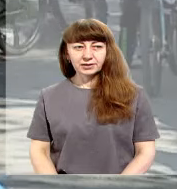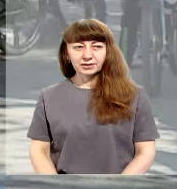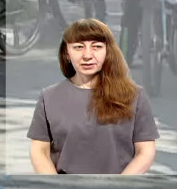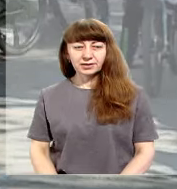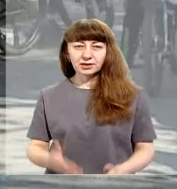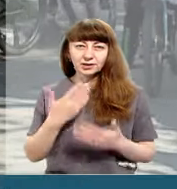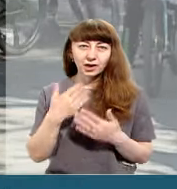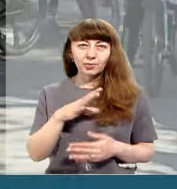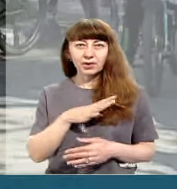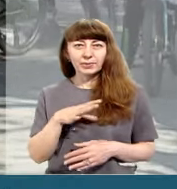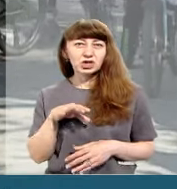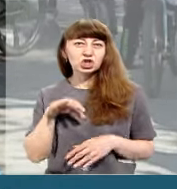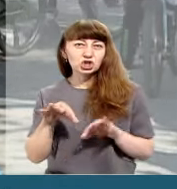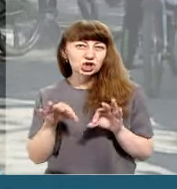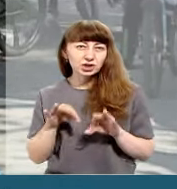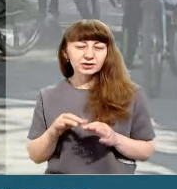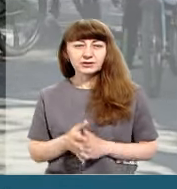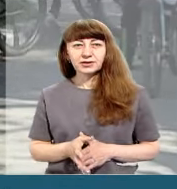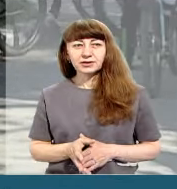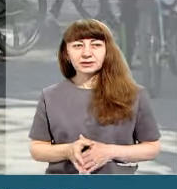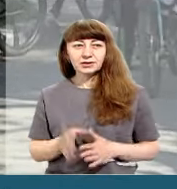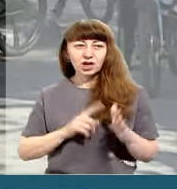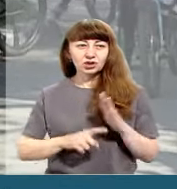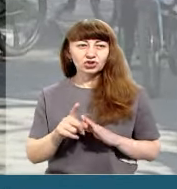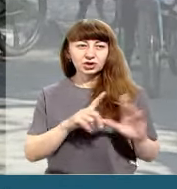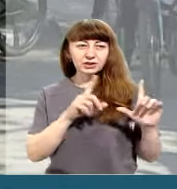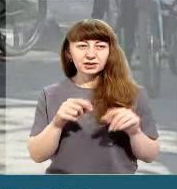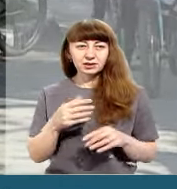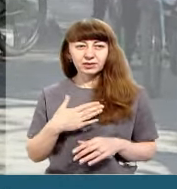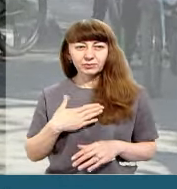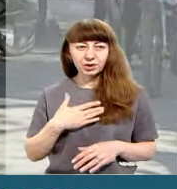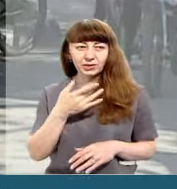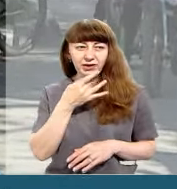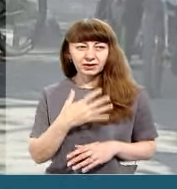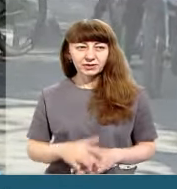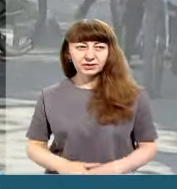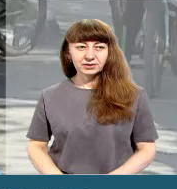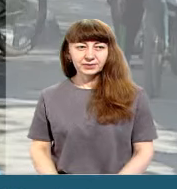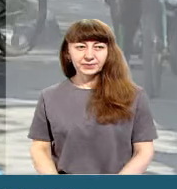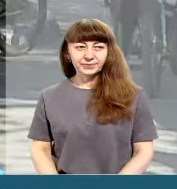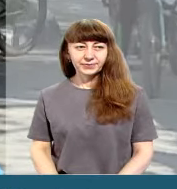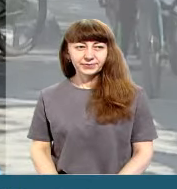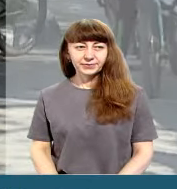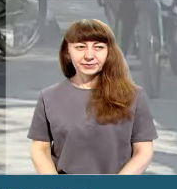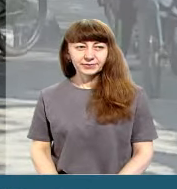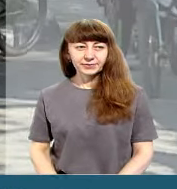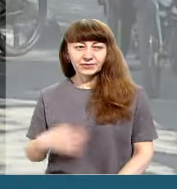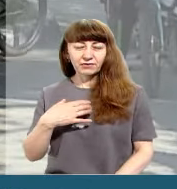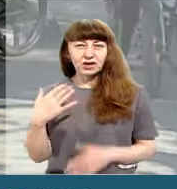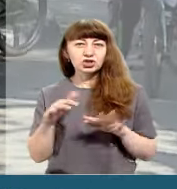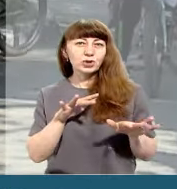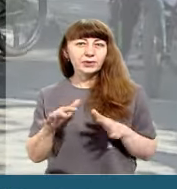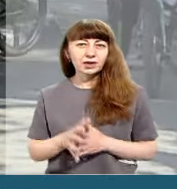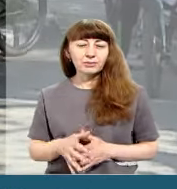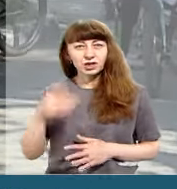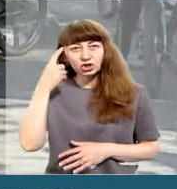было ни машин, ни автобусов. И вот начал кататься, и как бы это мне полюбилось, и начал этим увлекаться. О важности мероприятия,